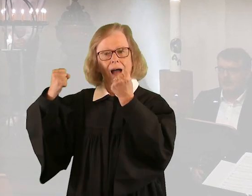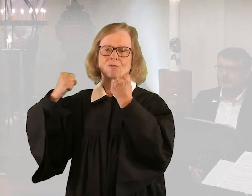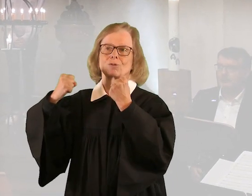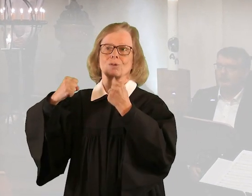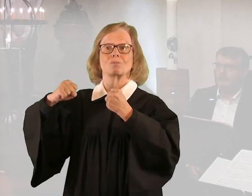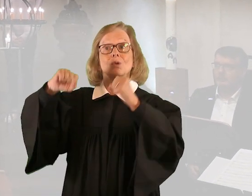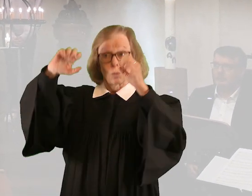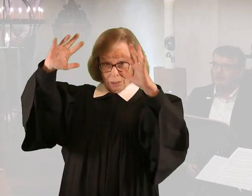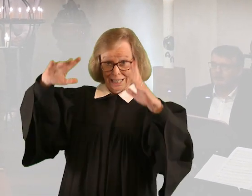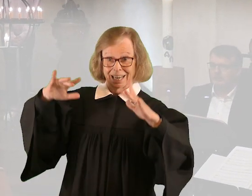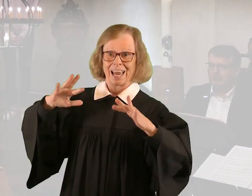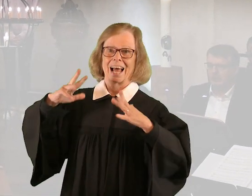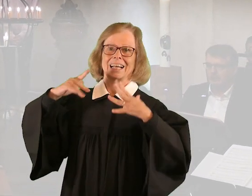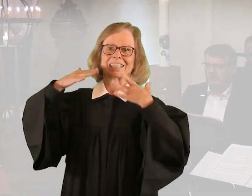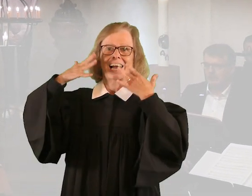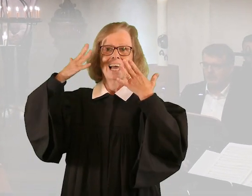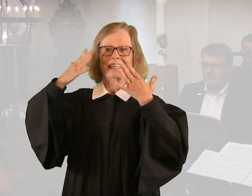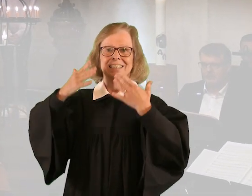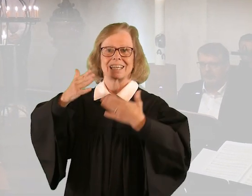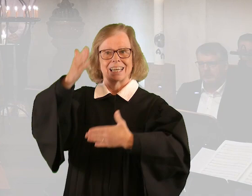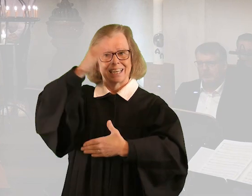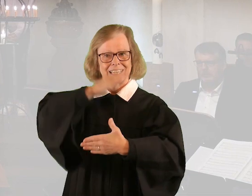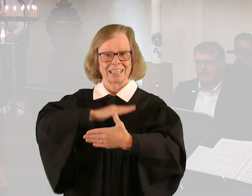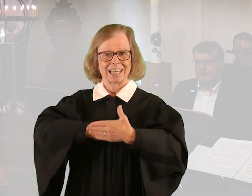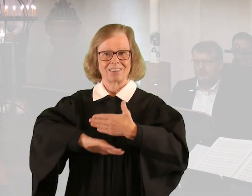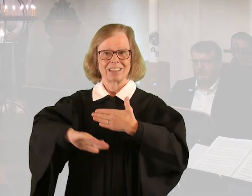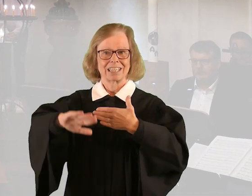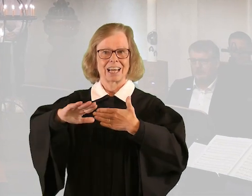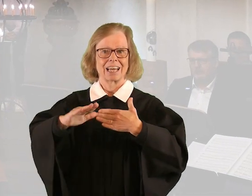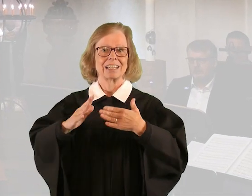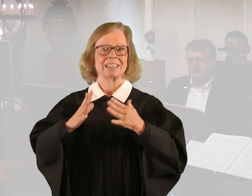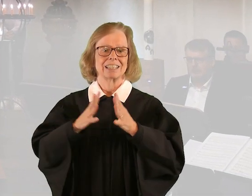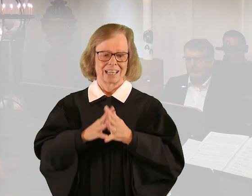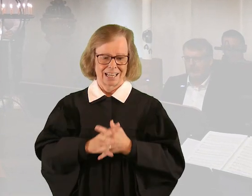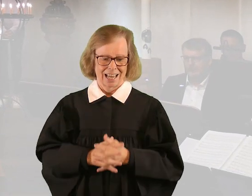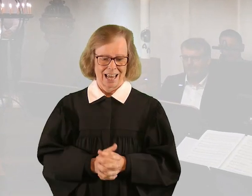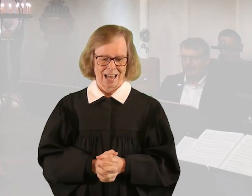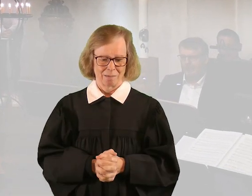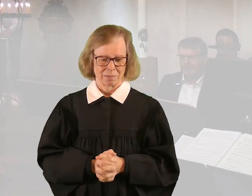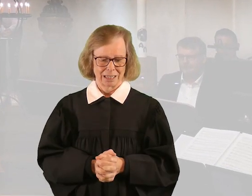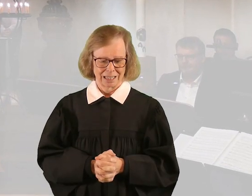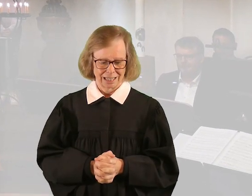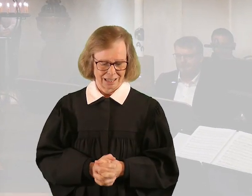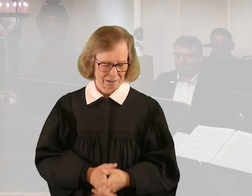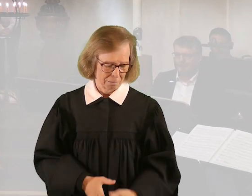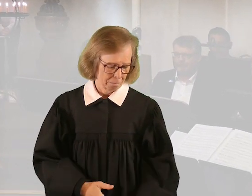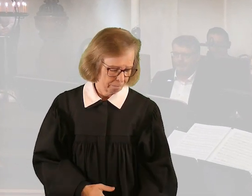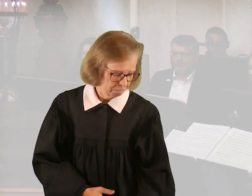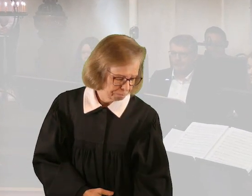die Kraft und die Herrlichkeit in Ewigkeit. Amen.